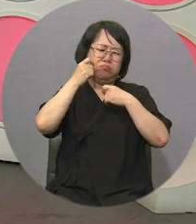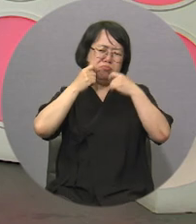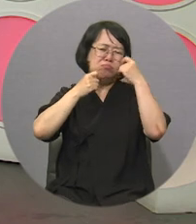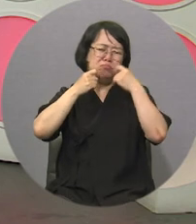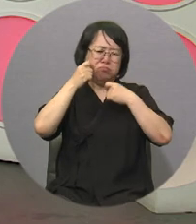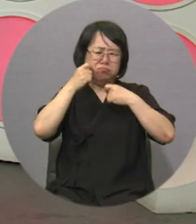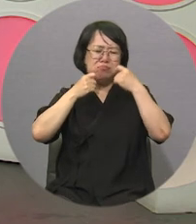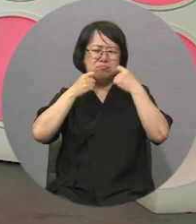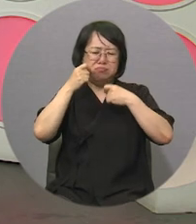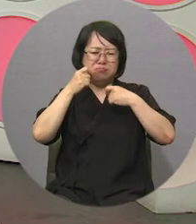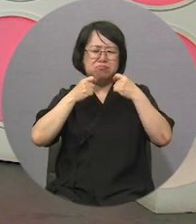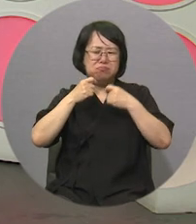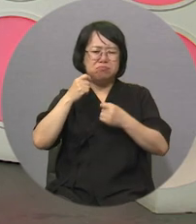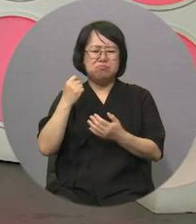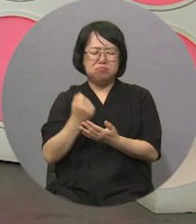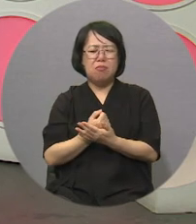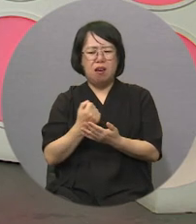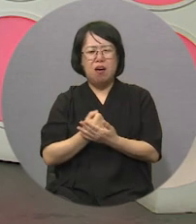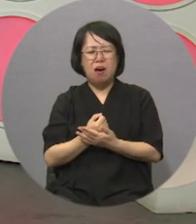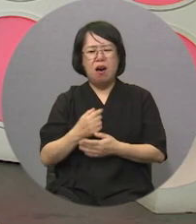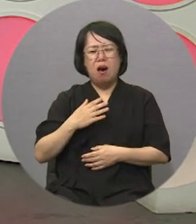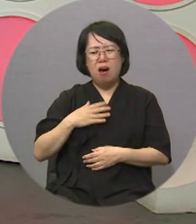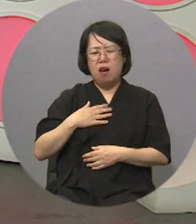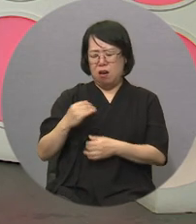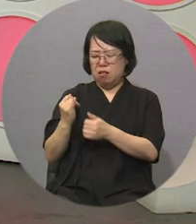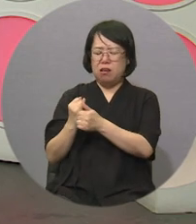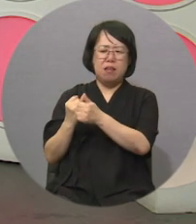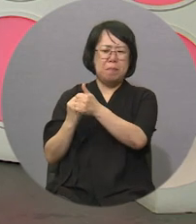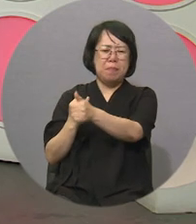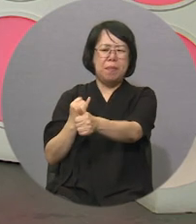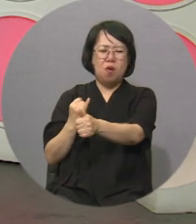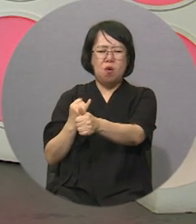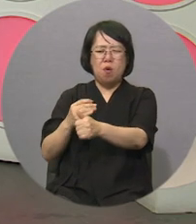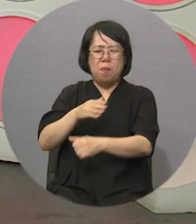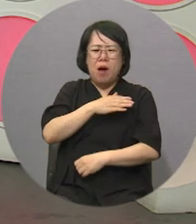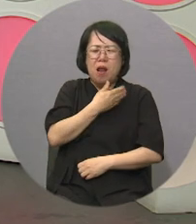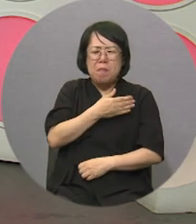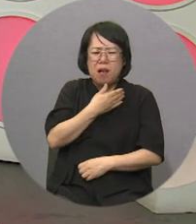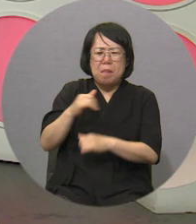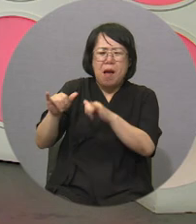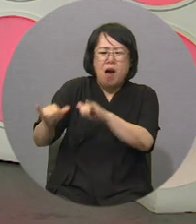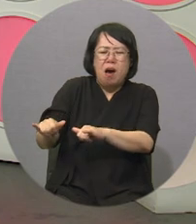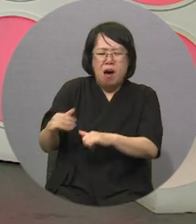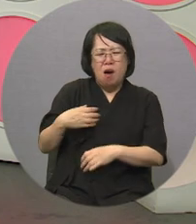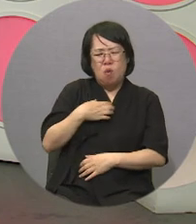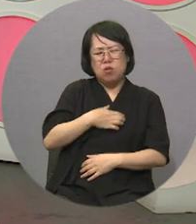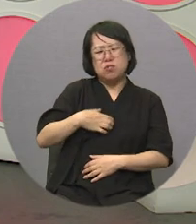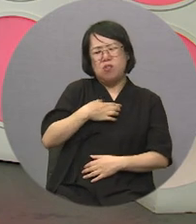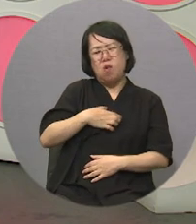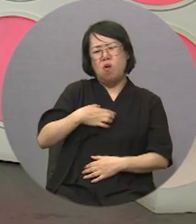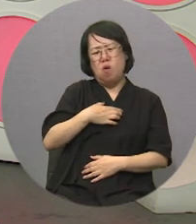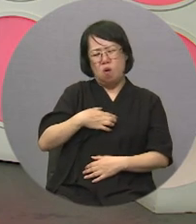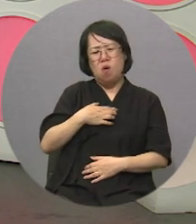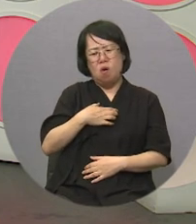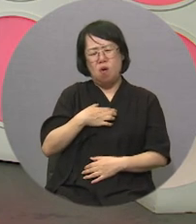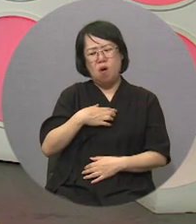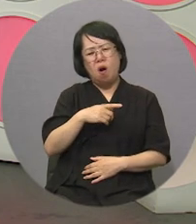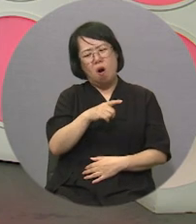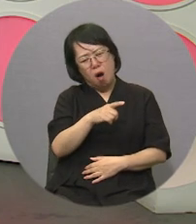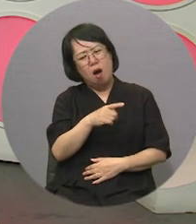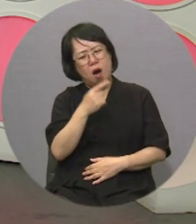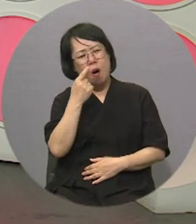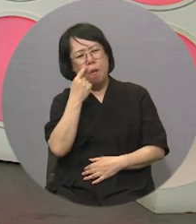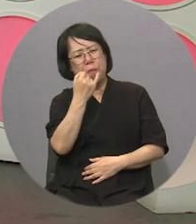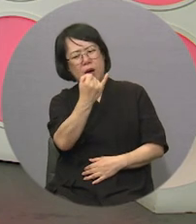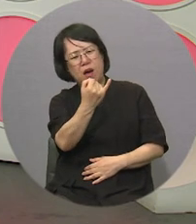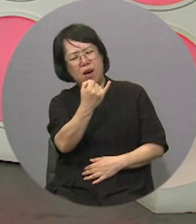엄마도 제가 같은 경험을 할까 걱정을 하신 거 같아 제 마음 한쪽이 렸습니다 저는 그런